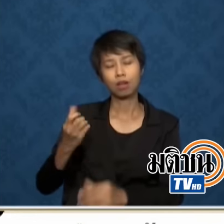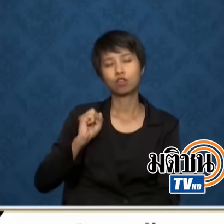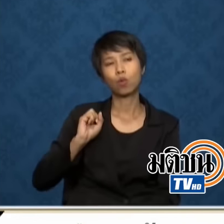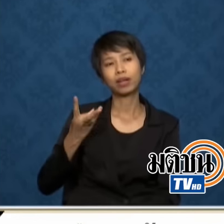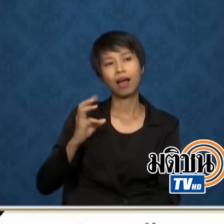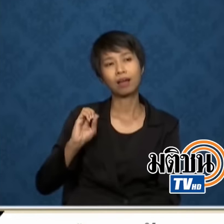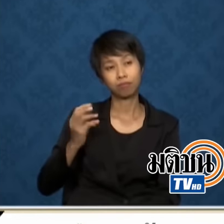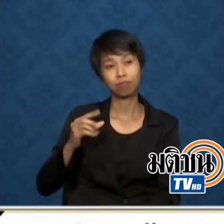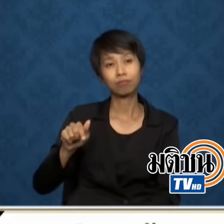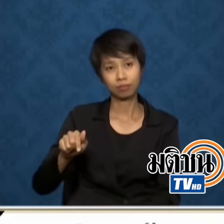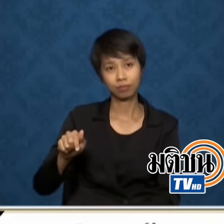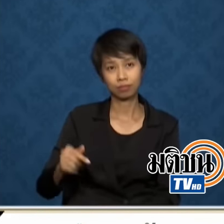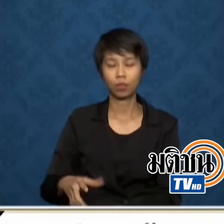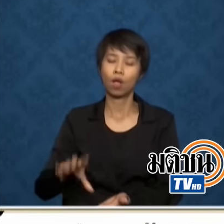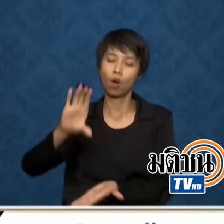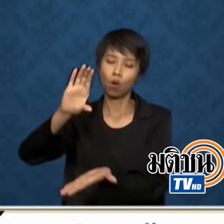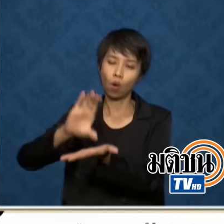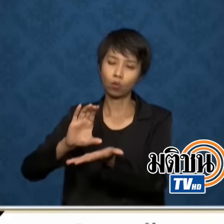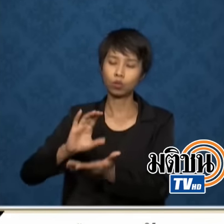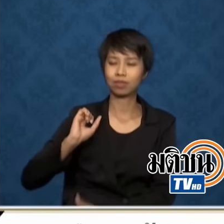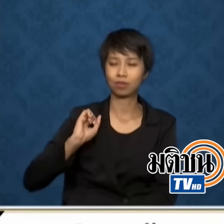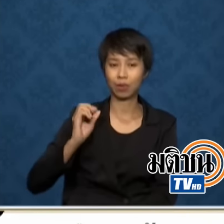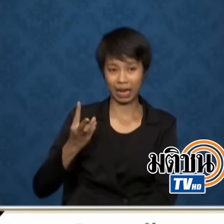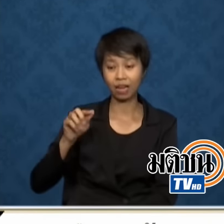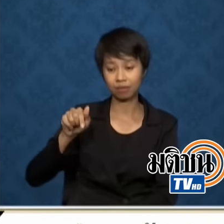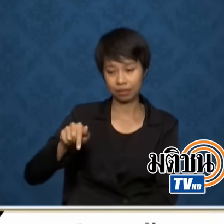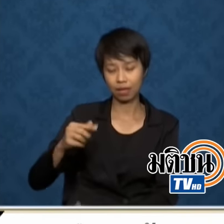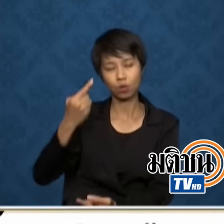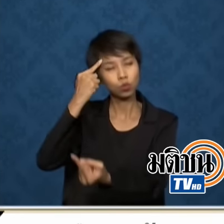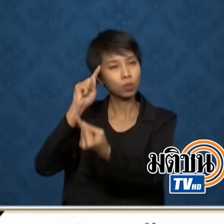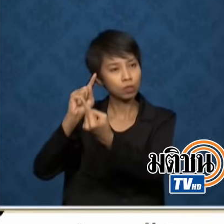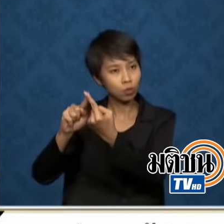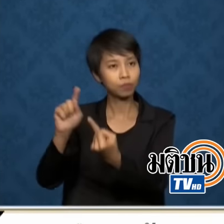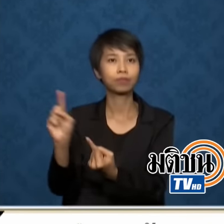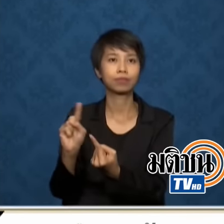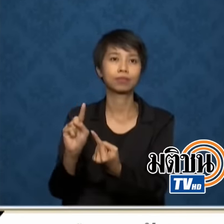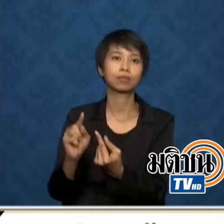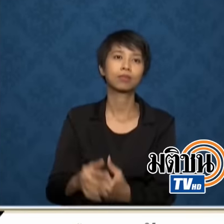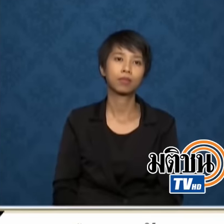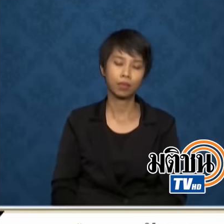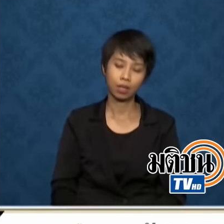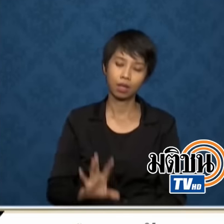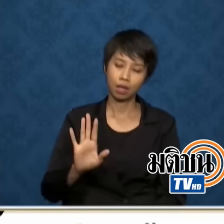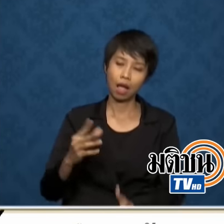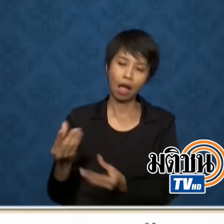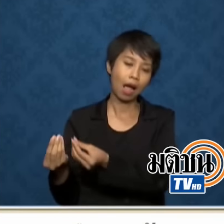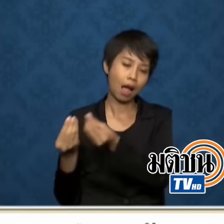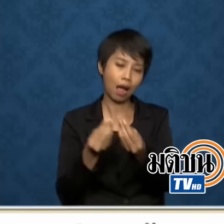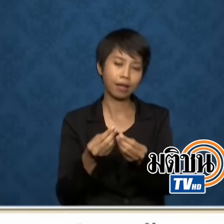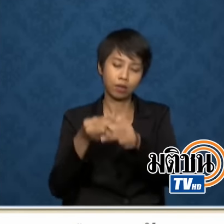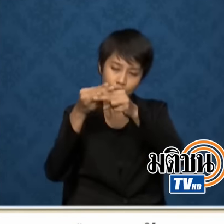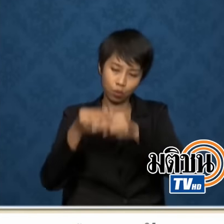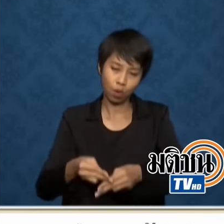ะคะกองทุนประชารัฐเพื่อสวัสดิการเนี่ยมันมีวัตถุประสงค์อย่างชัดเจนว่ามันจะต้องให้กับเฉพาะคน